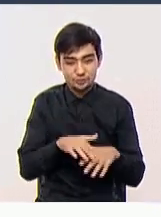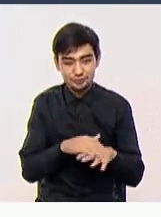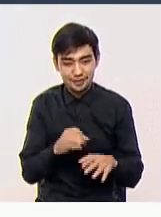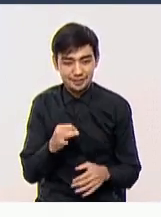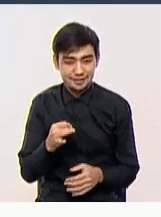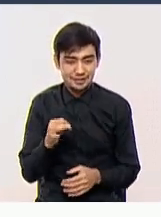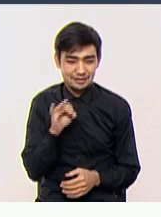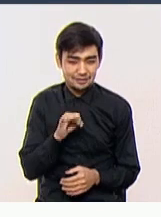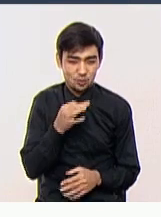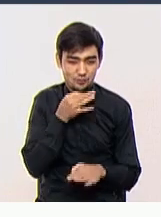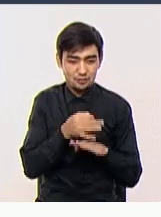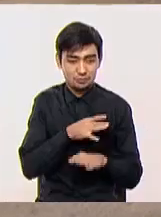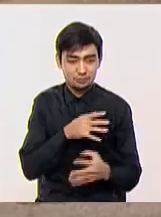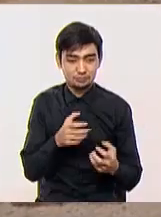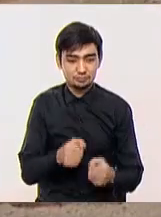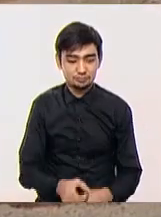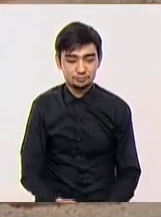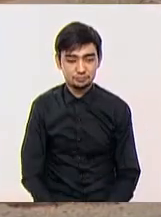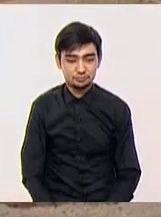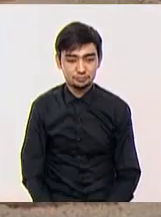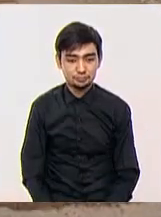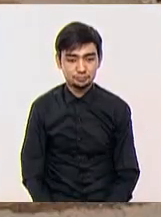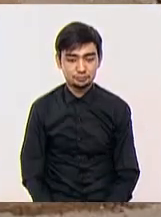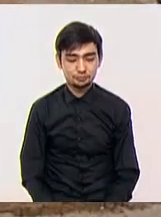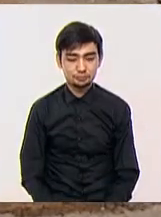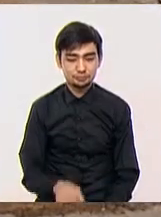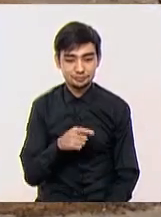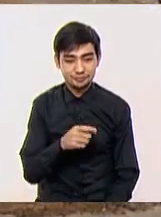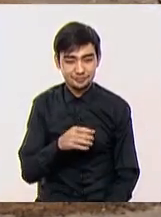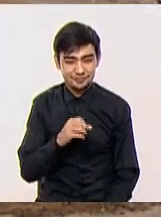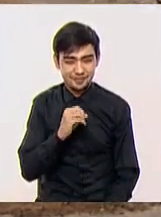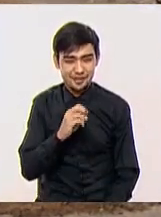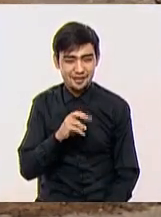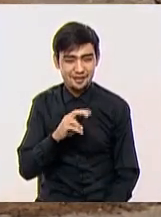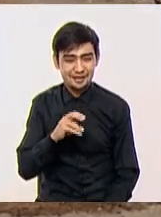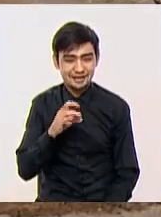получили интересные ответы. Эликсир молодости, он как таковой